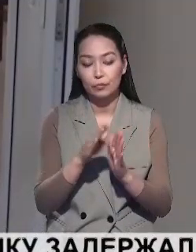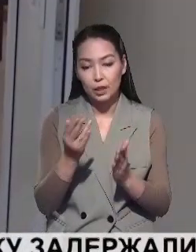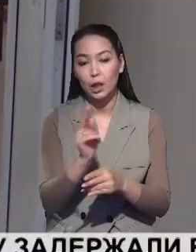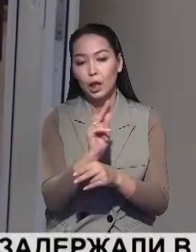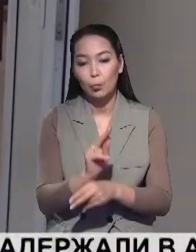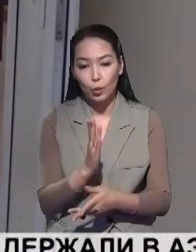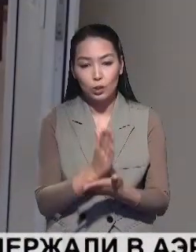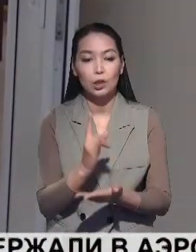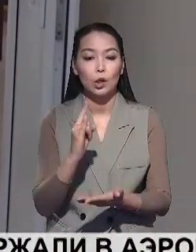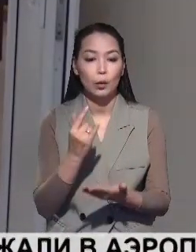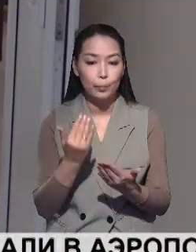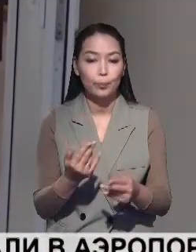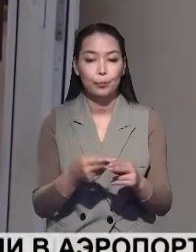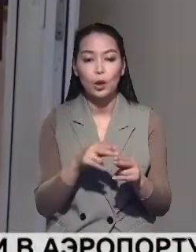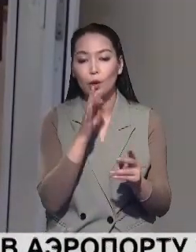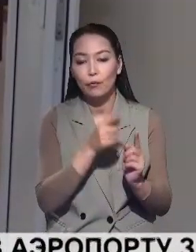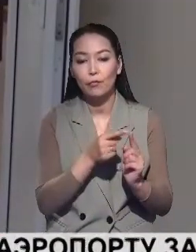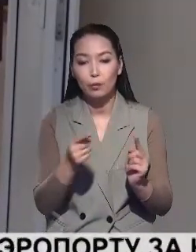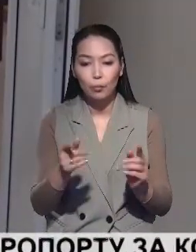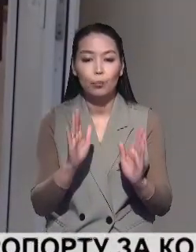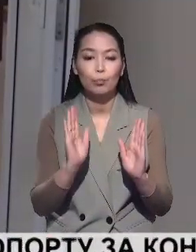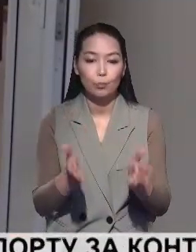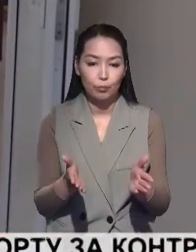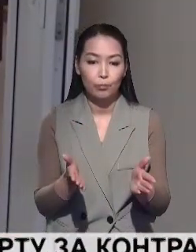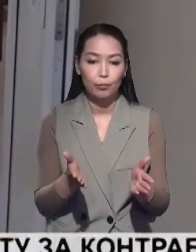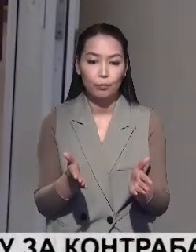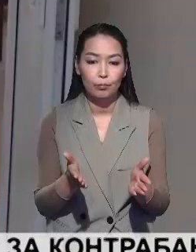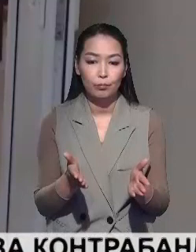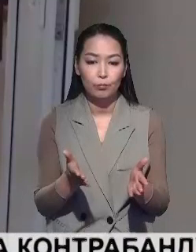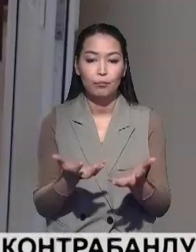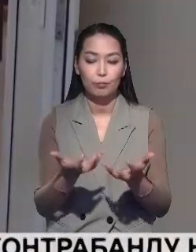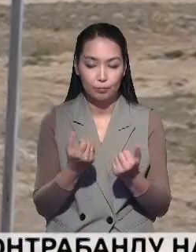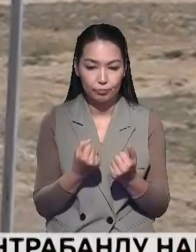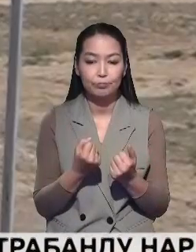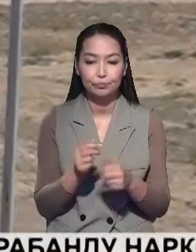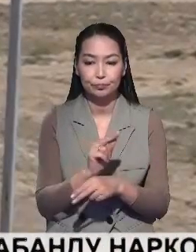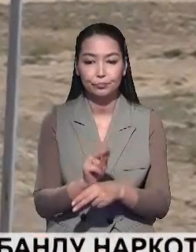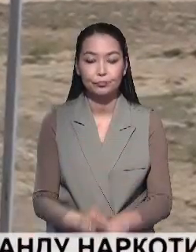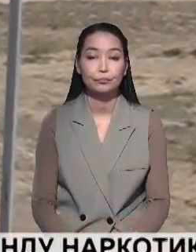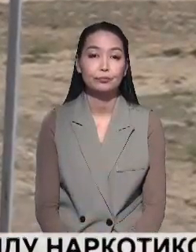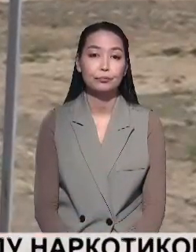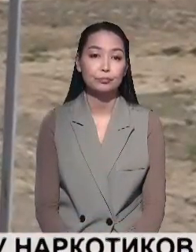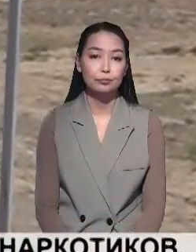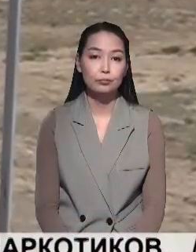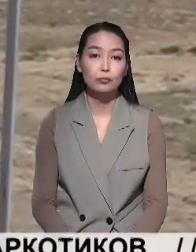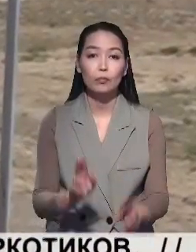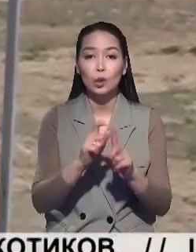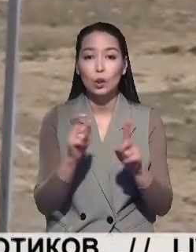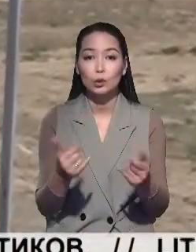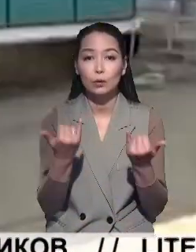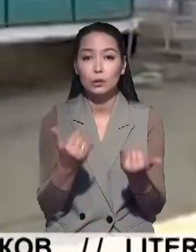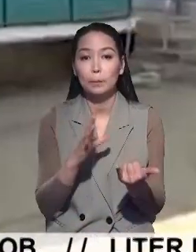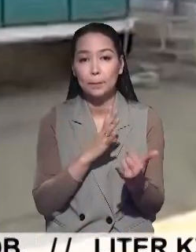лечение, но в течение какого-то времени еще будет ребенок получать лечение. К слову, сегодня